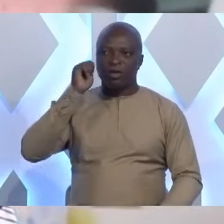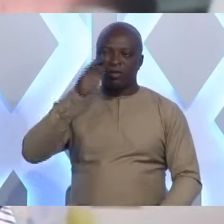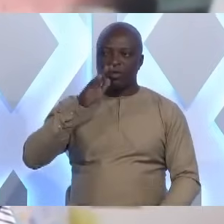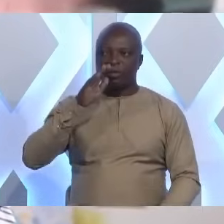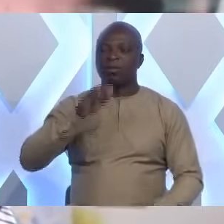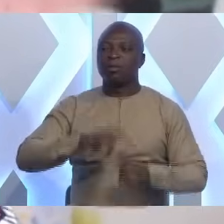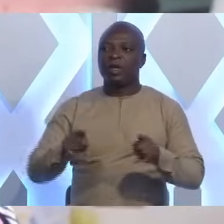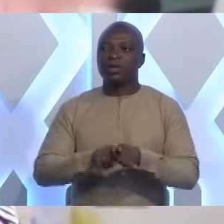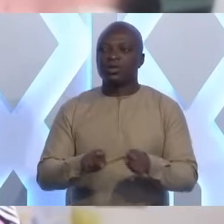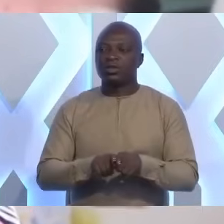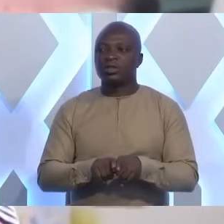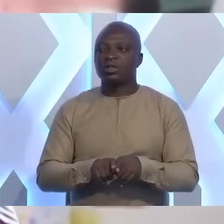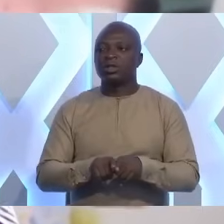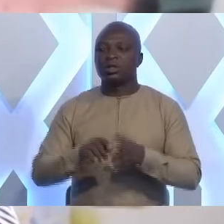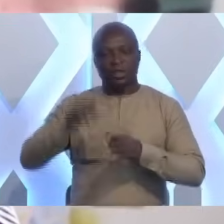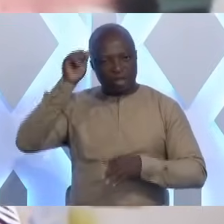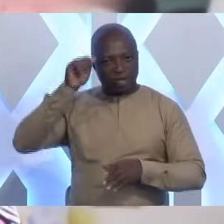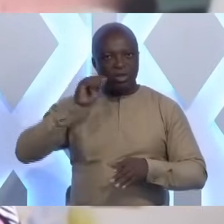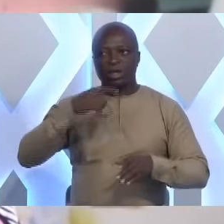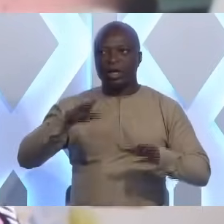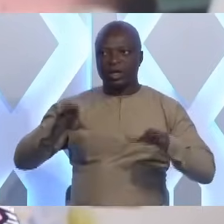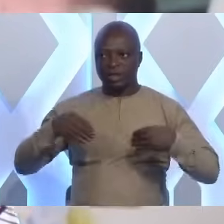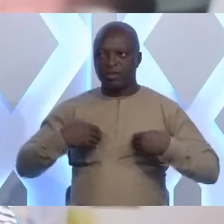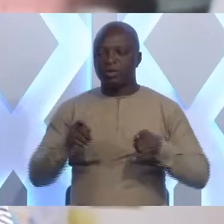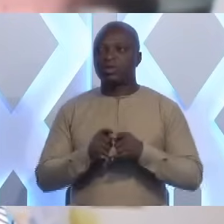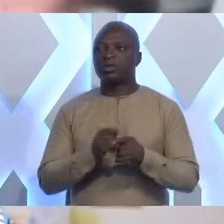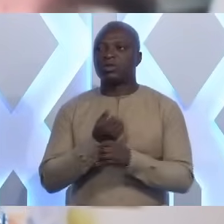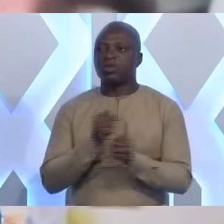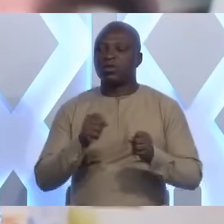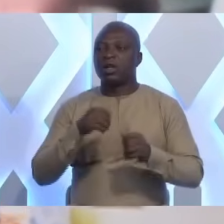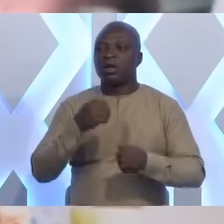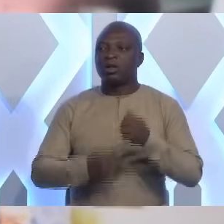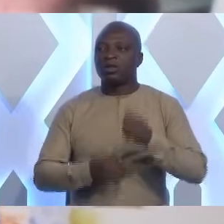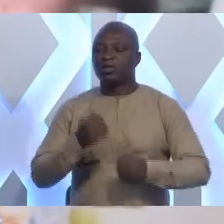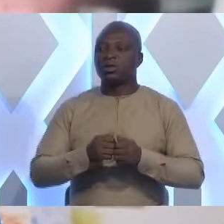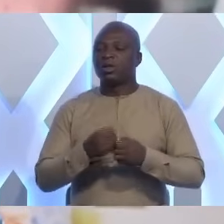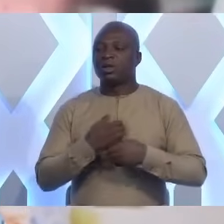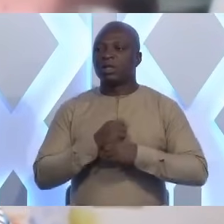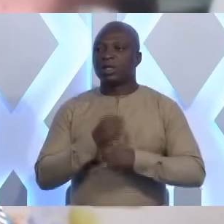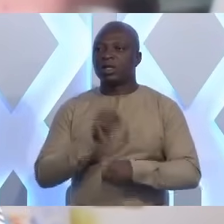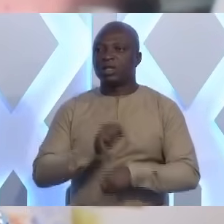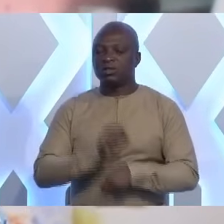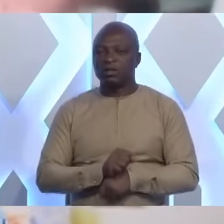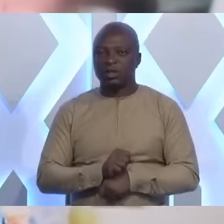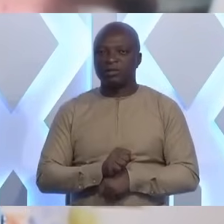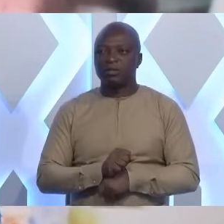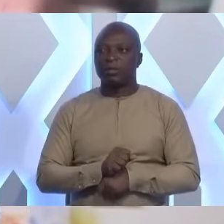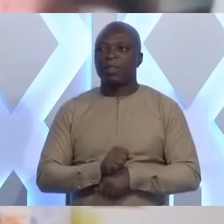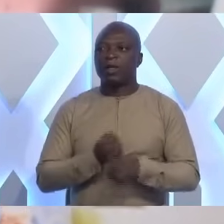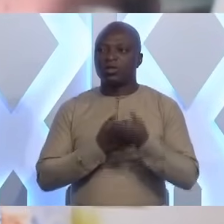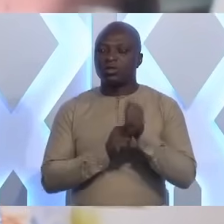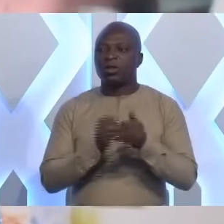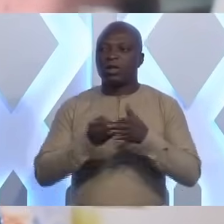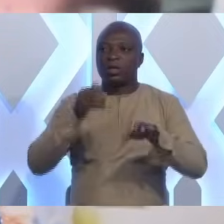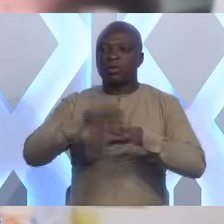mais aussi des adultes qui acceptent de relever le défi de créer des activités favorisant leur